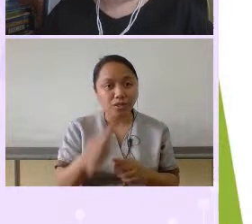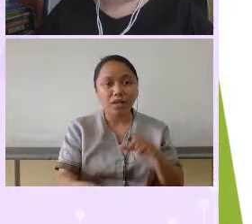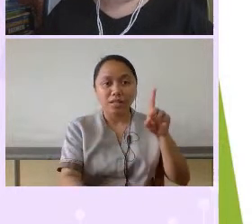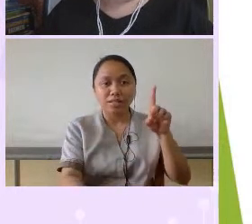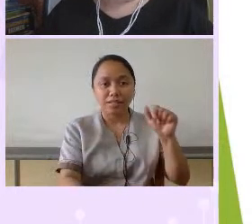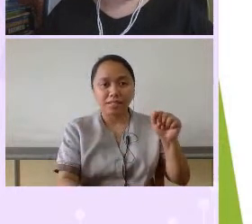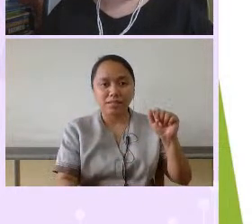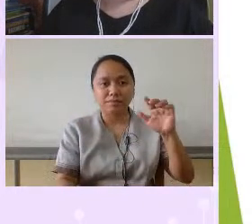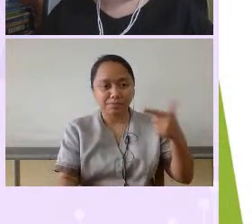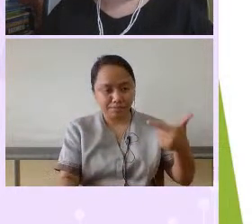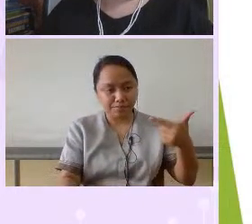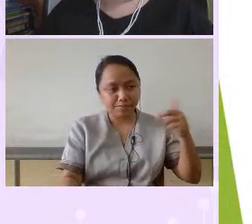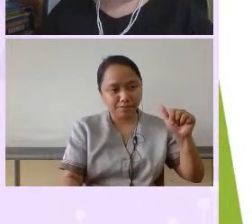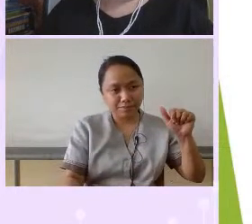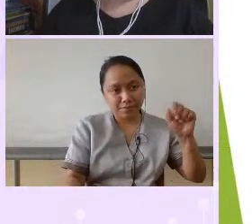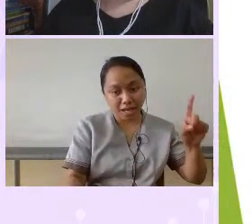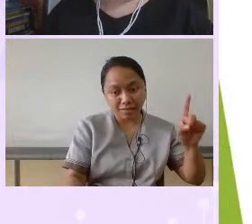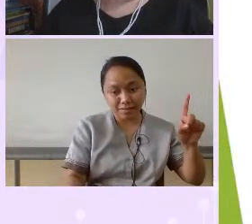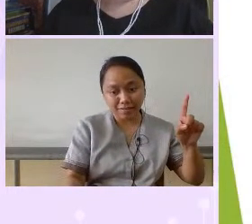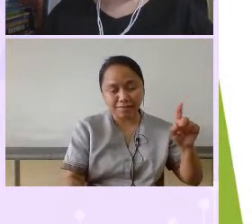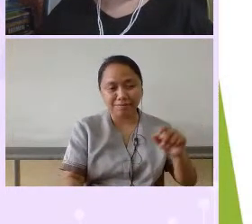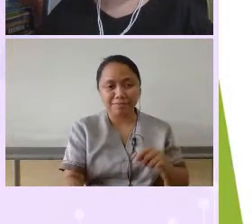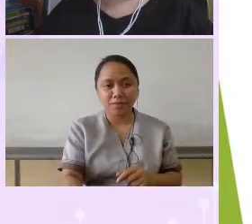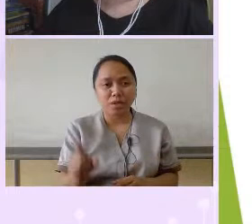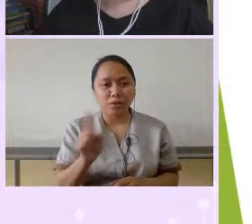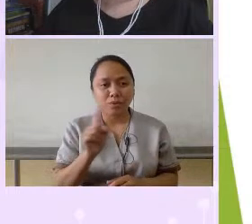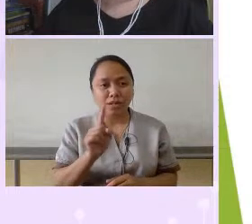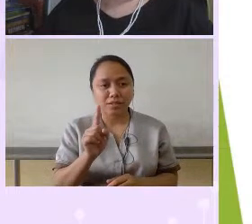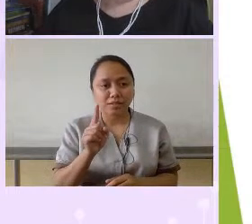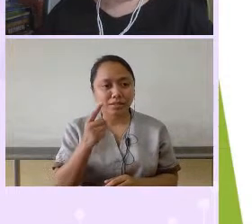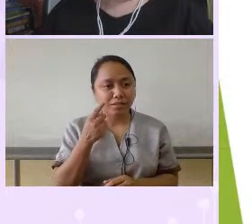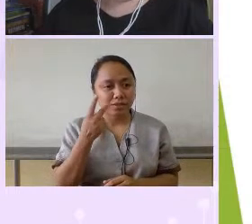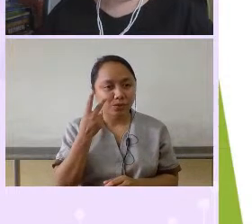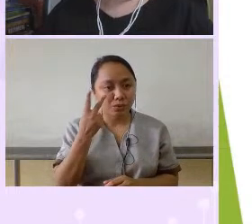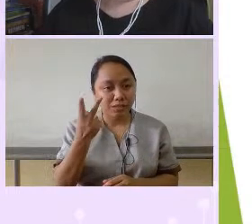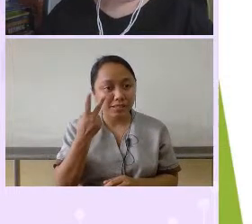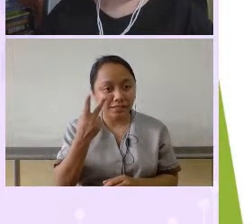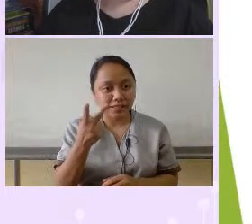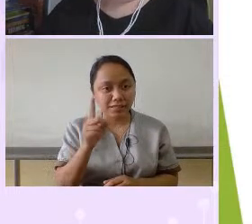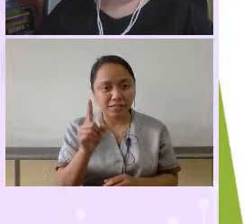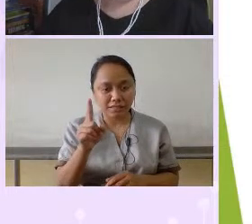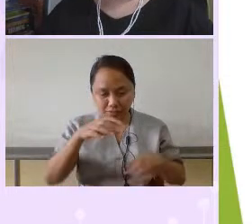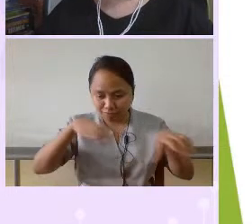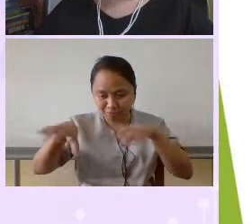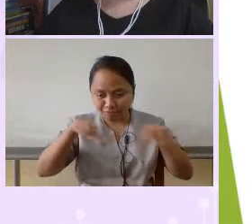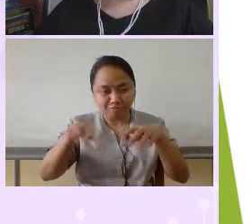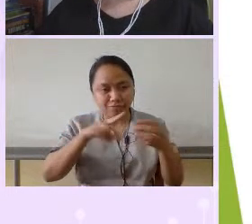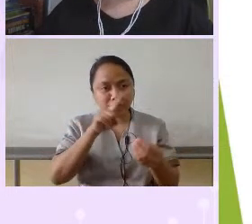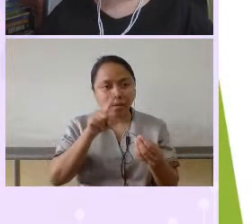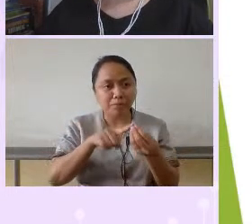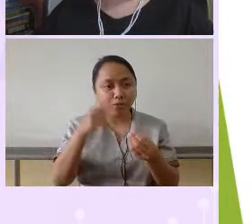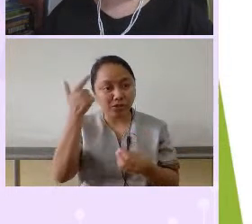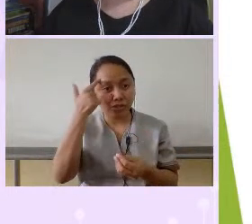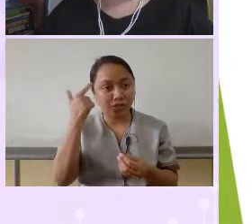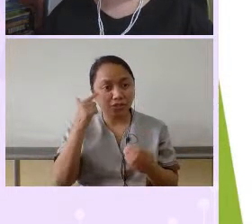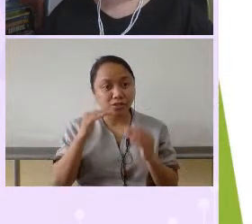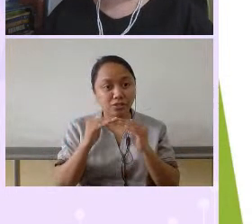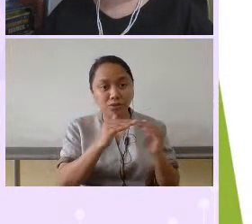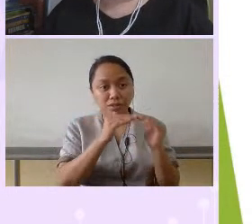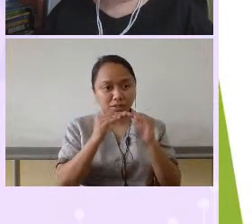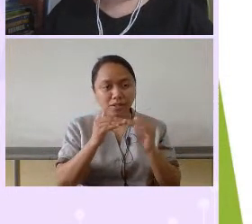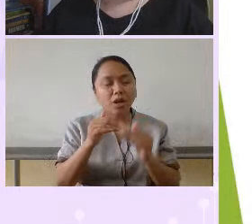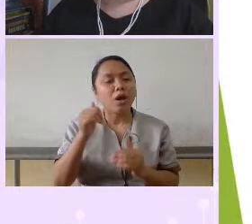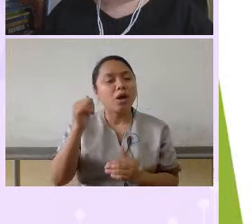meron tayong framework ng ating pagkilos para sa ating gender equality and women